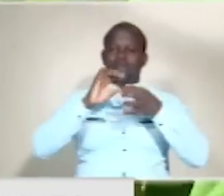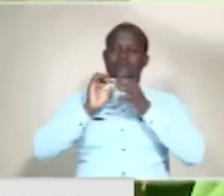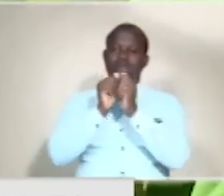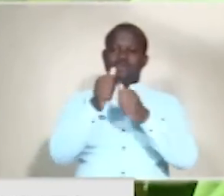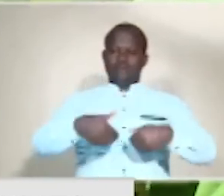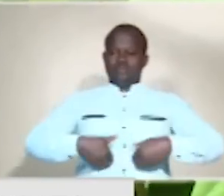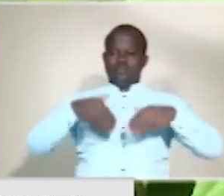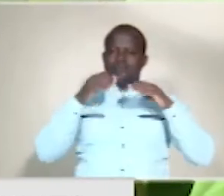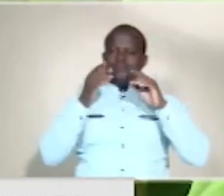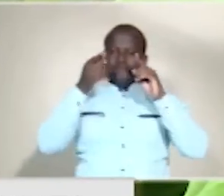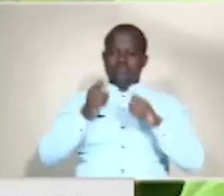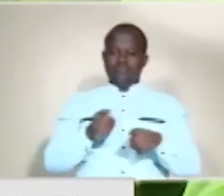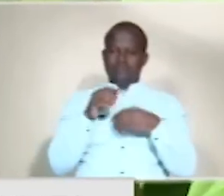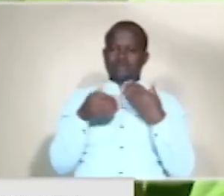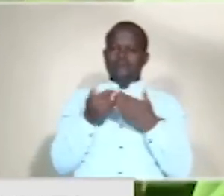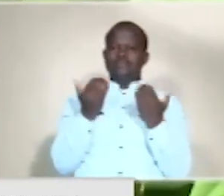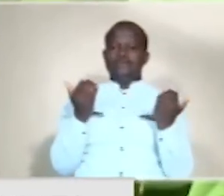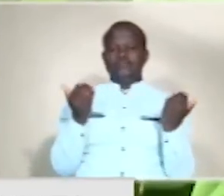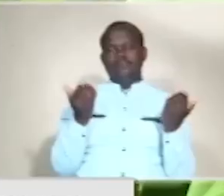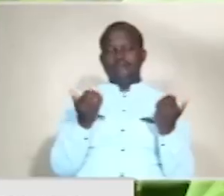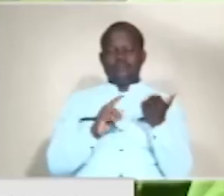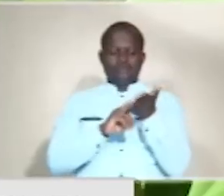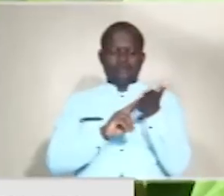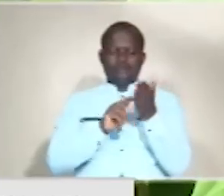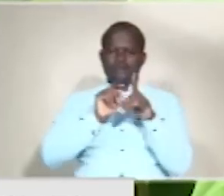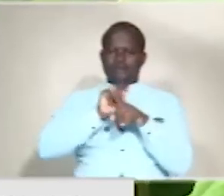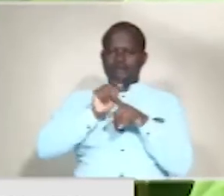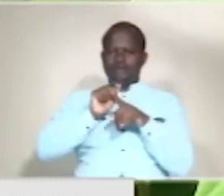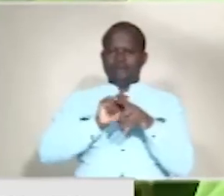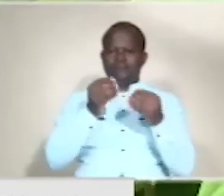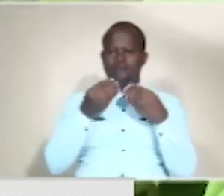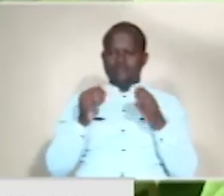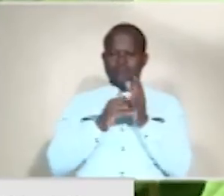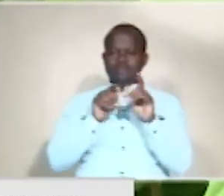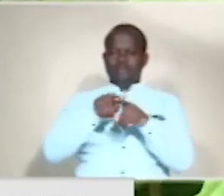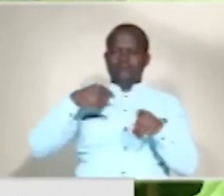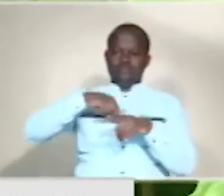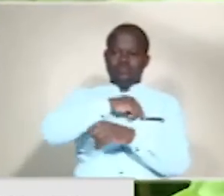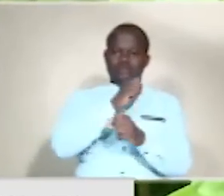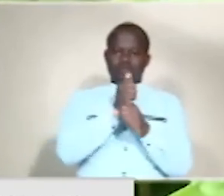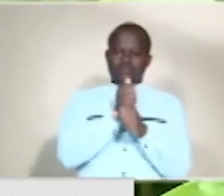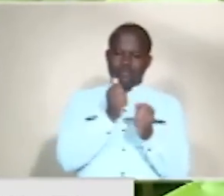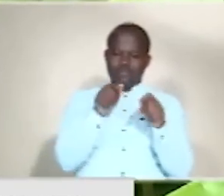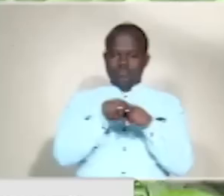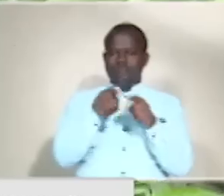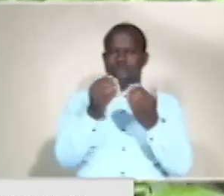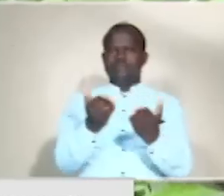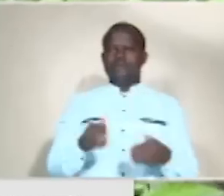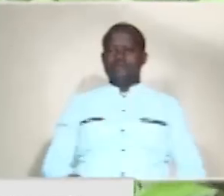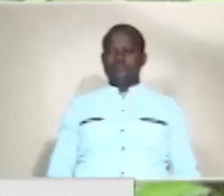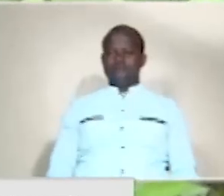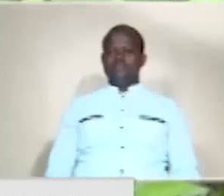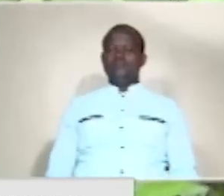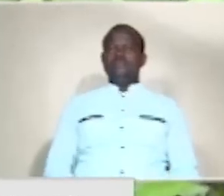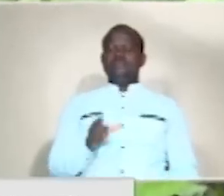nk'urubyiruko tukaza kuba twakoresha amahugurwa baduhaye natwe tugakora amapepinyeri nk'aya ngaya.